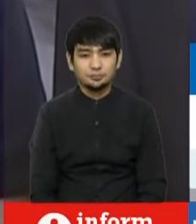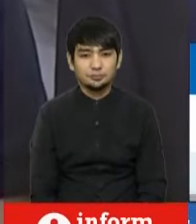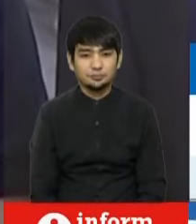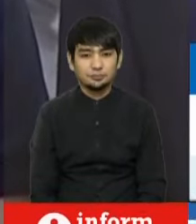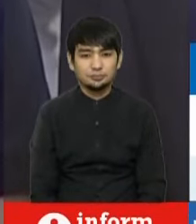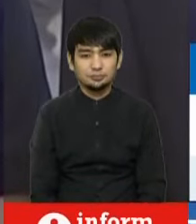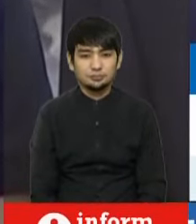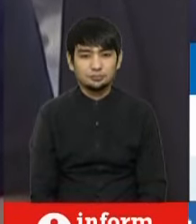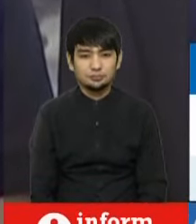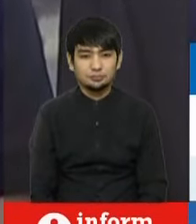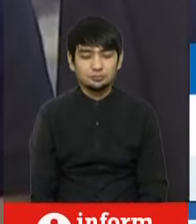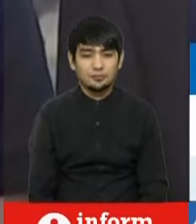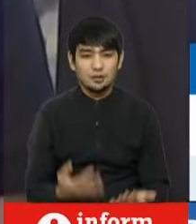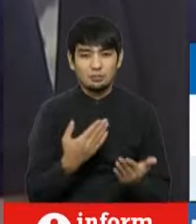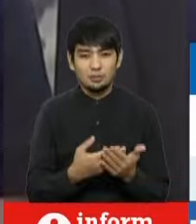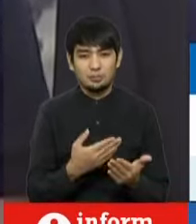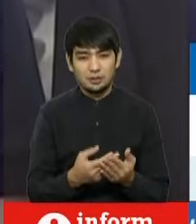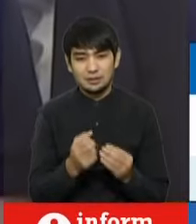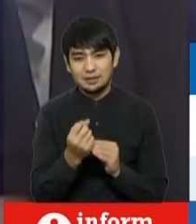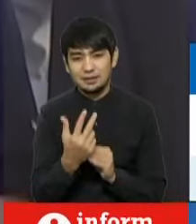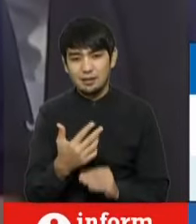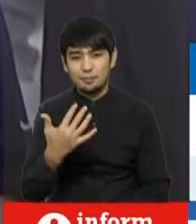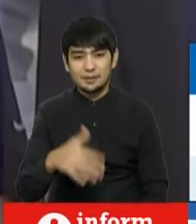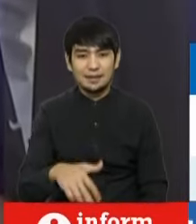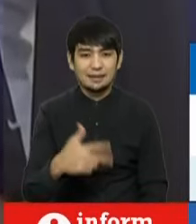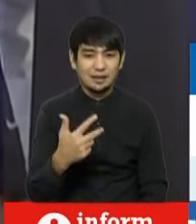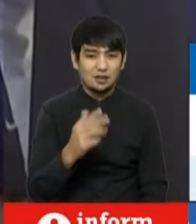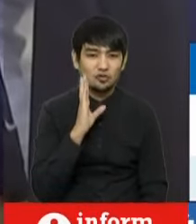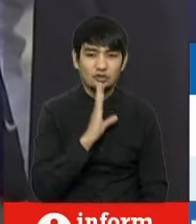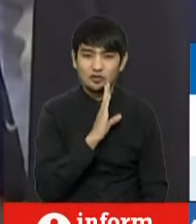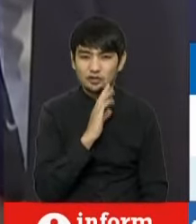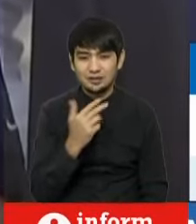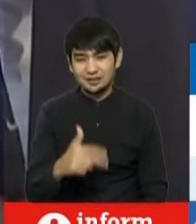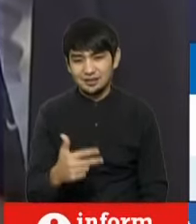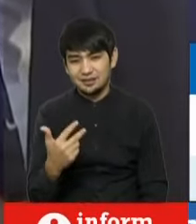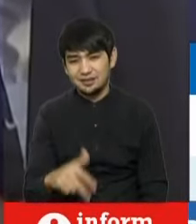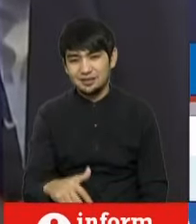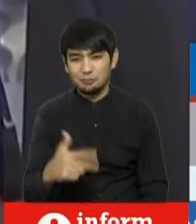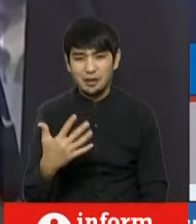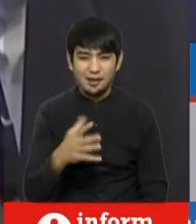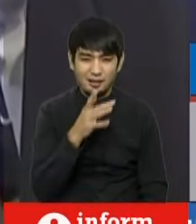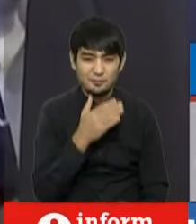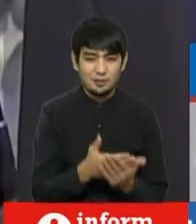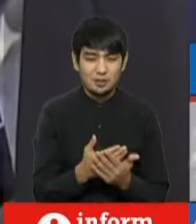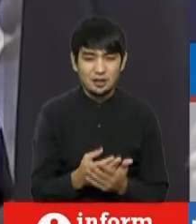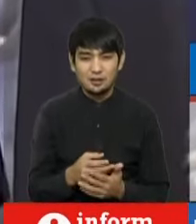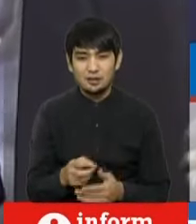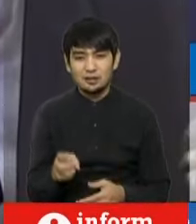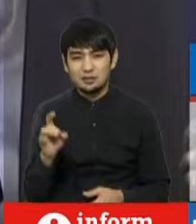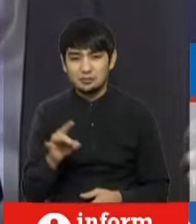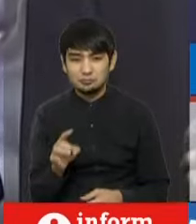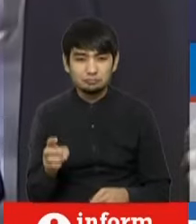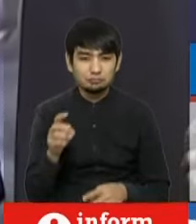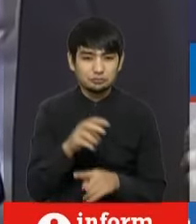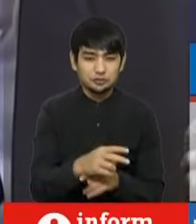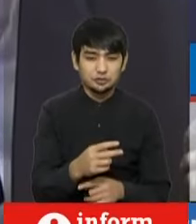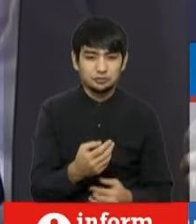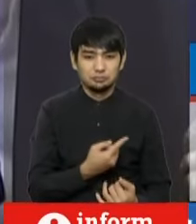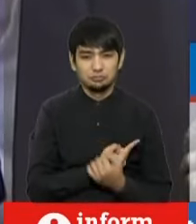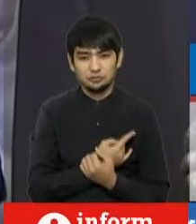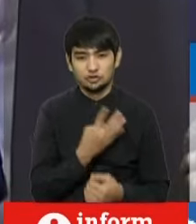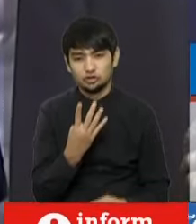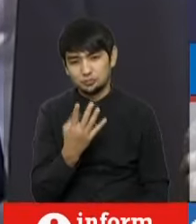госпитализирован примерно в 1353 женщина 30-35 лет вошла в здание с ней был ребнок на вид 4-5